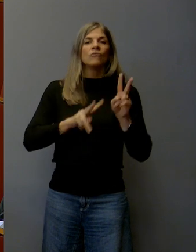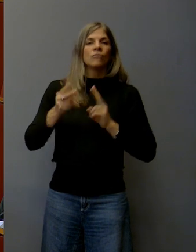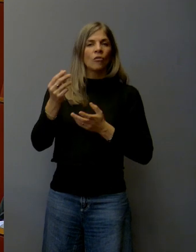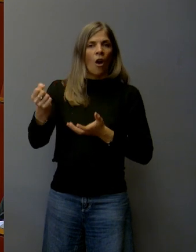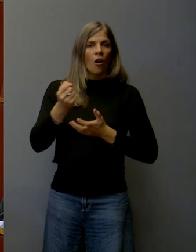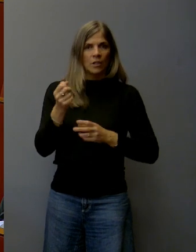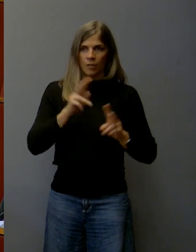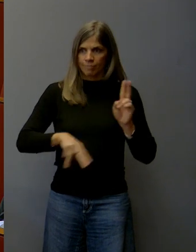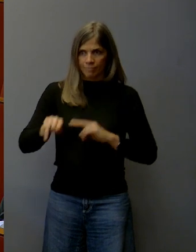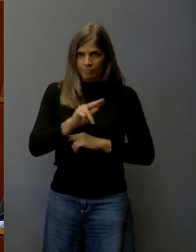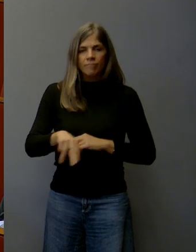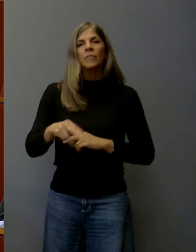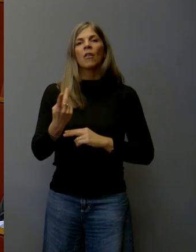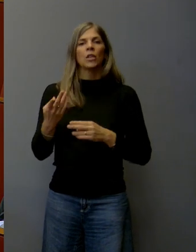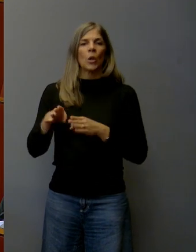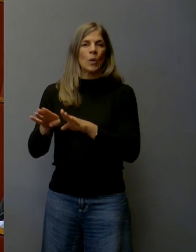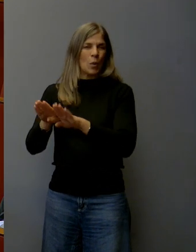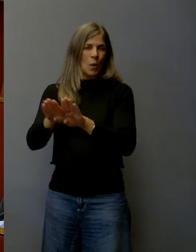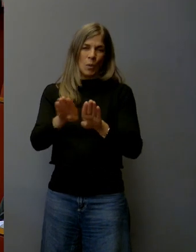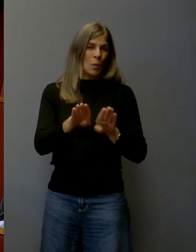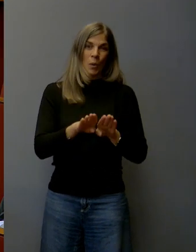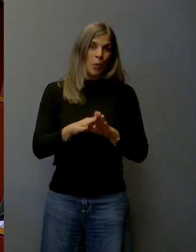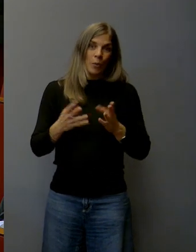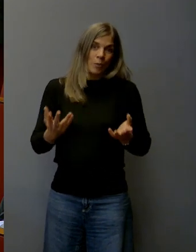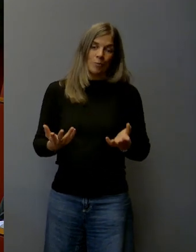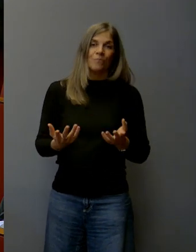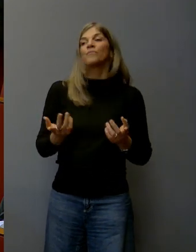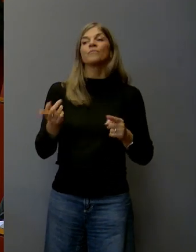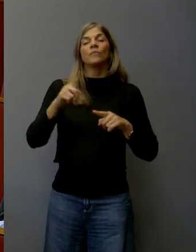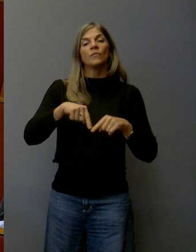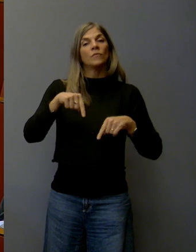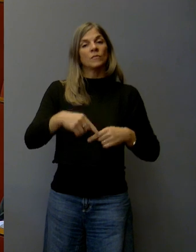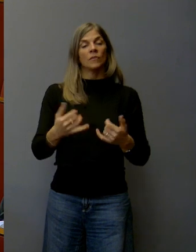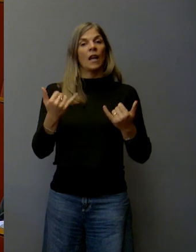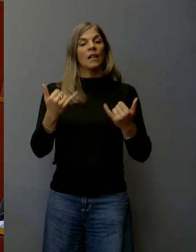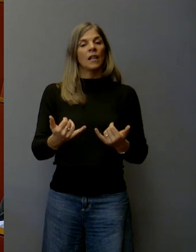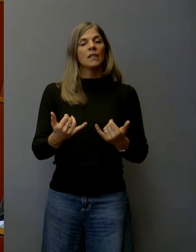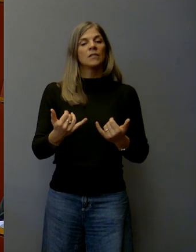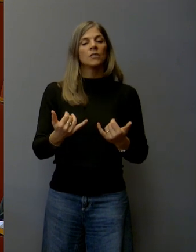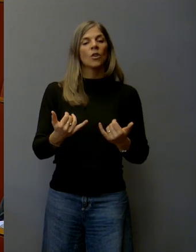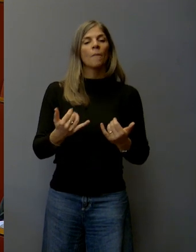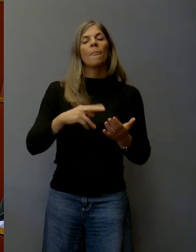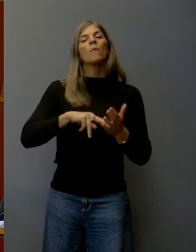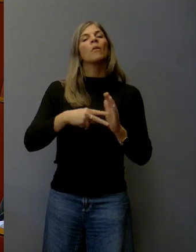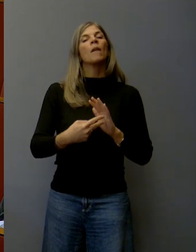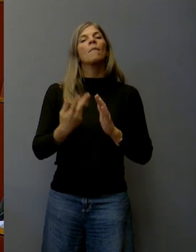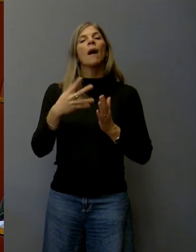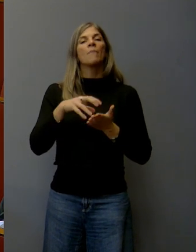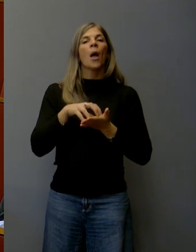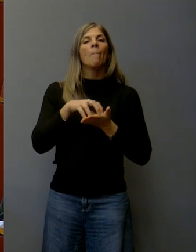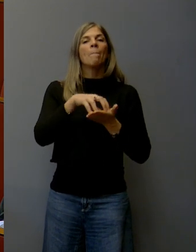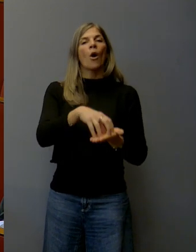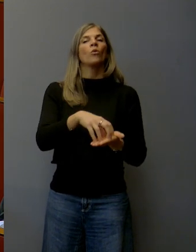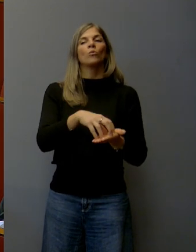alcune a sopravvivere e poi adesso con il problema del bonus del mancato bonus del